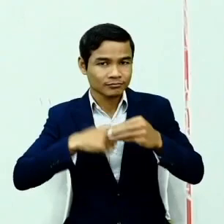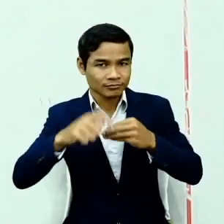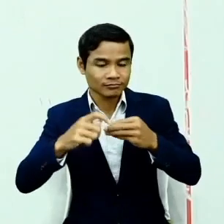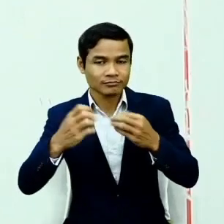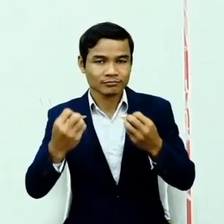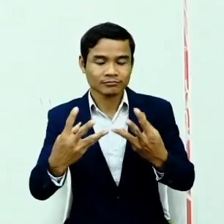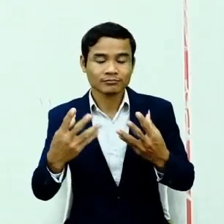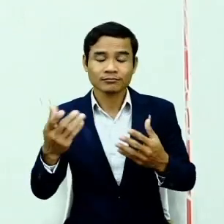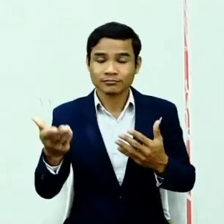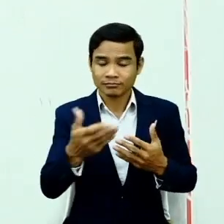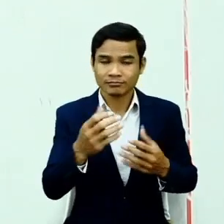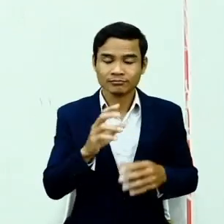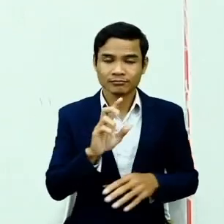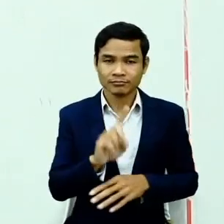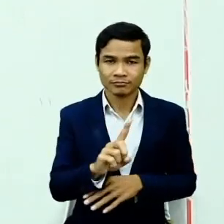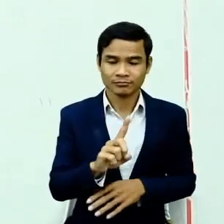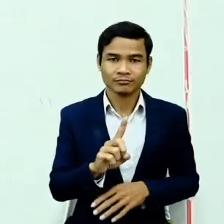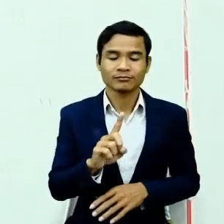cụ nè tỏ.